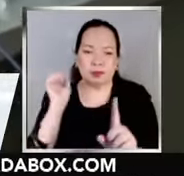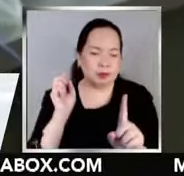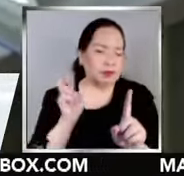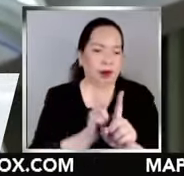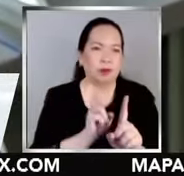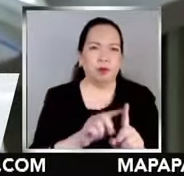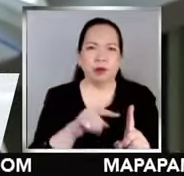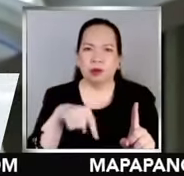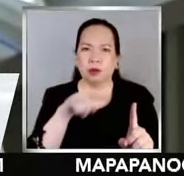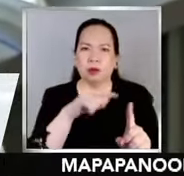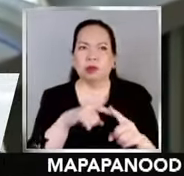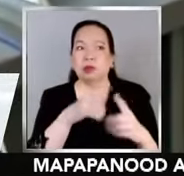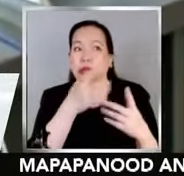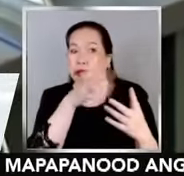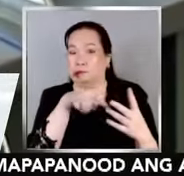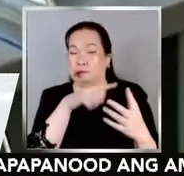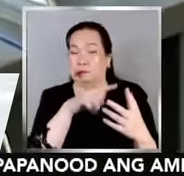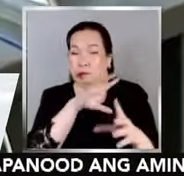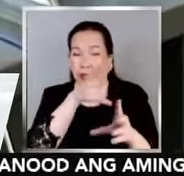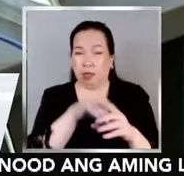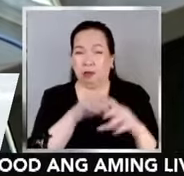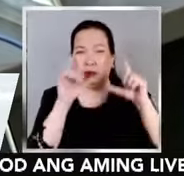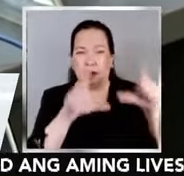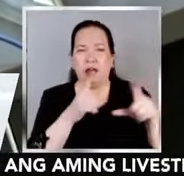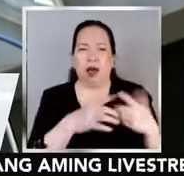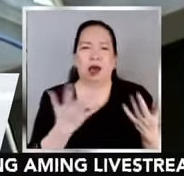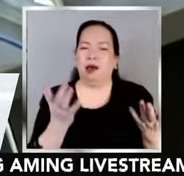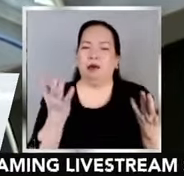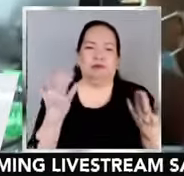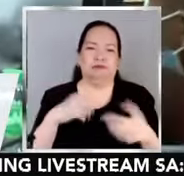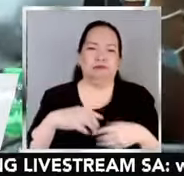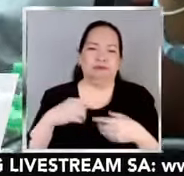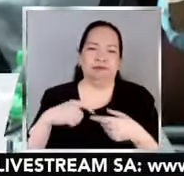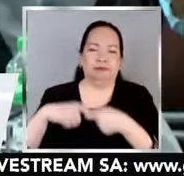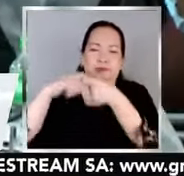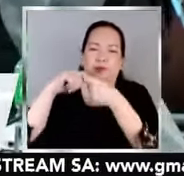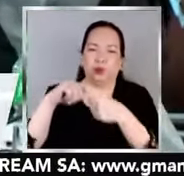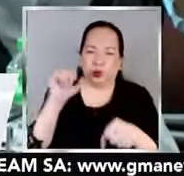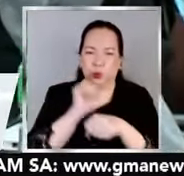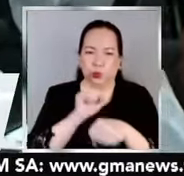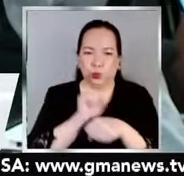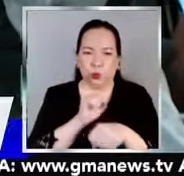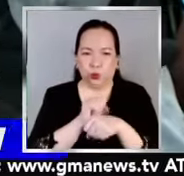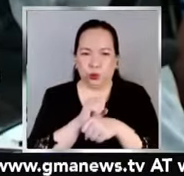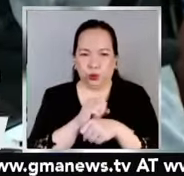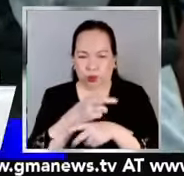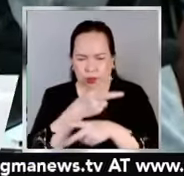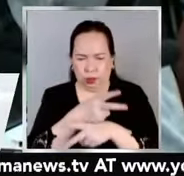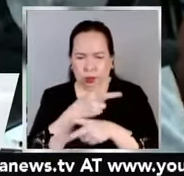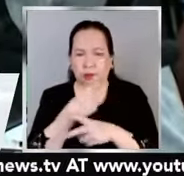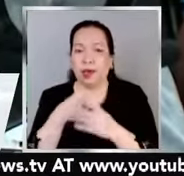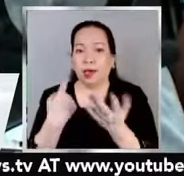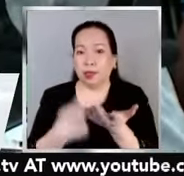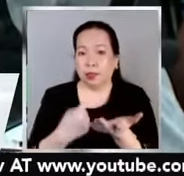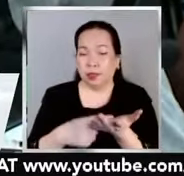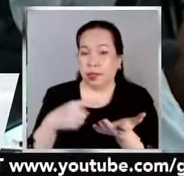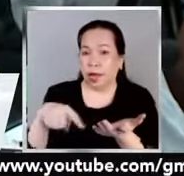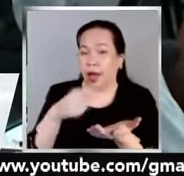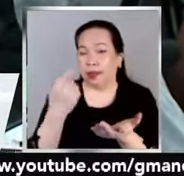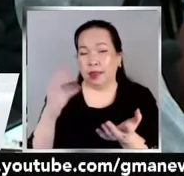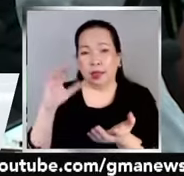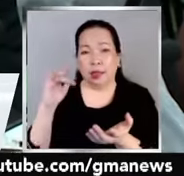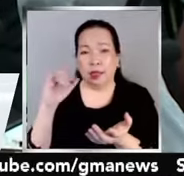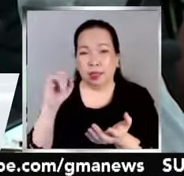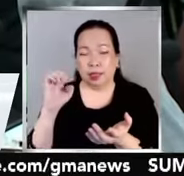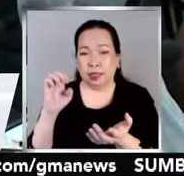muna sa posisyon at nasa restrictive custody. Tinalakay din sa pagdinig ang kaso ni Jonel Babagay. Nabatay sa spot report